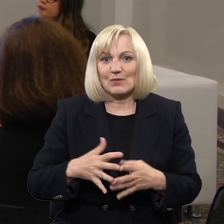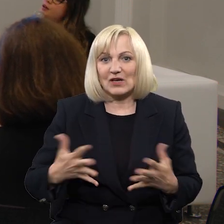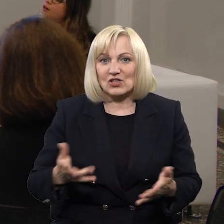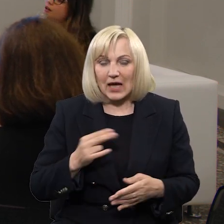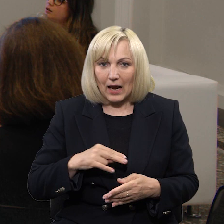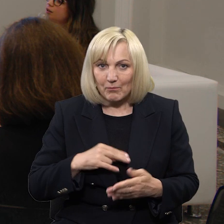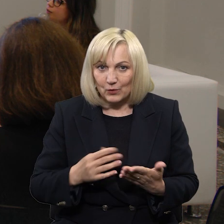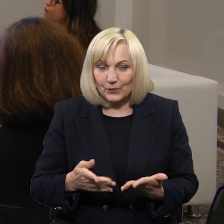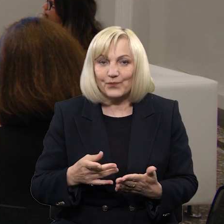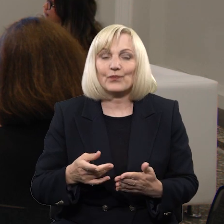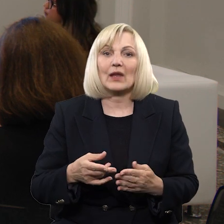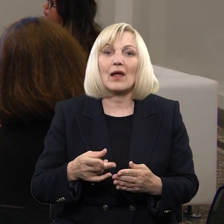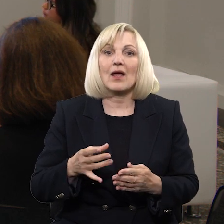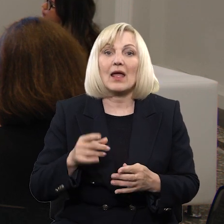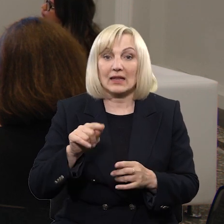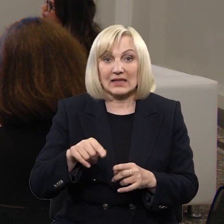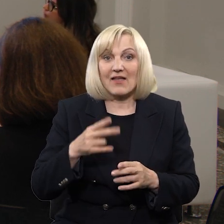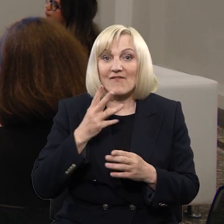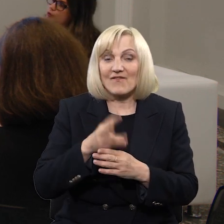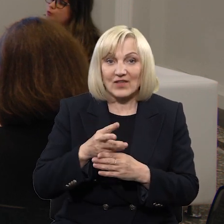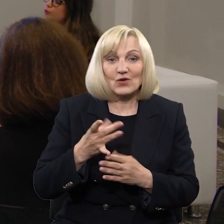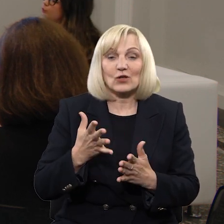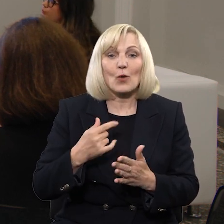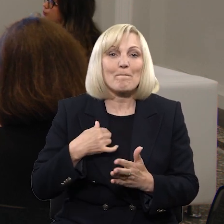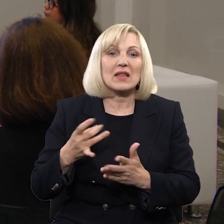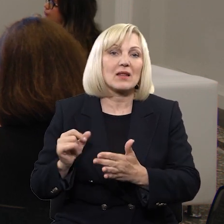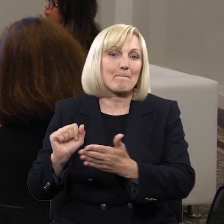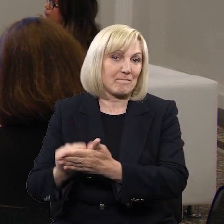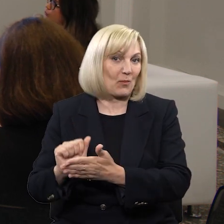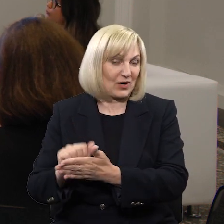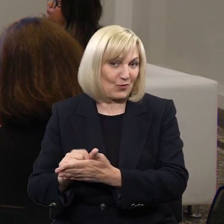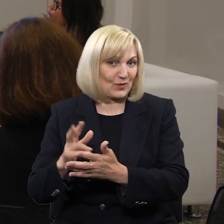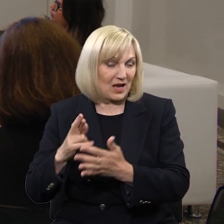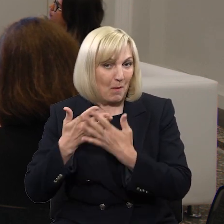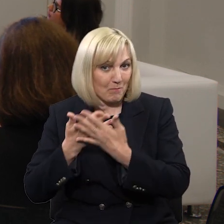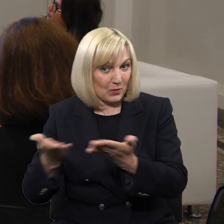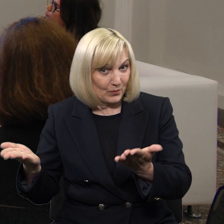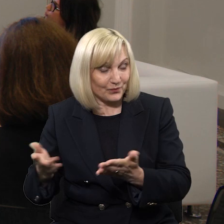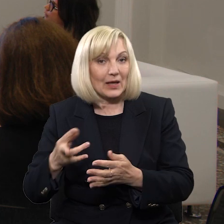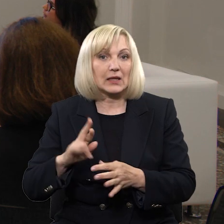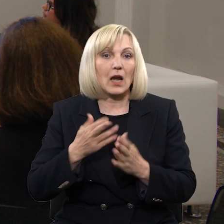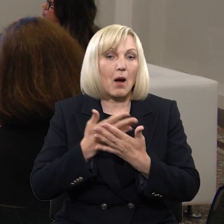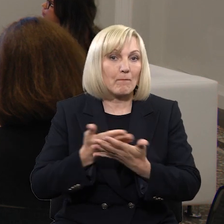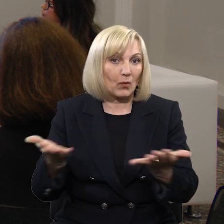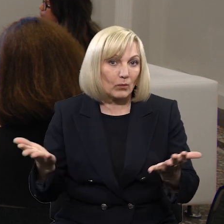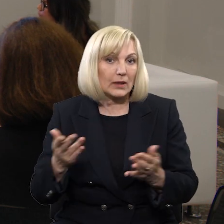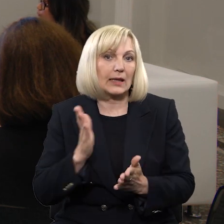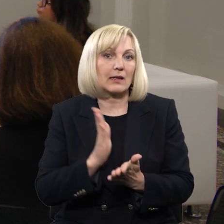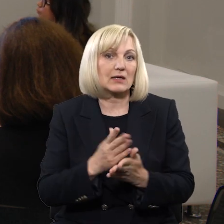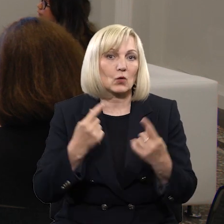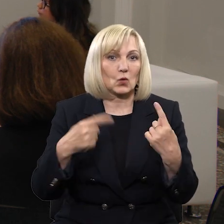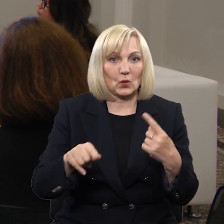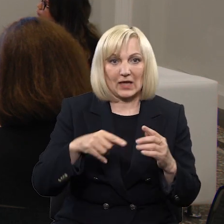большая работа Но это видеообращение которое не публикуются в доступ для публики для публики есть